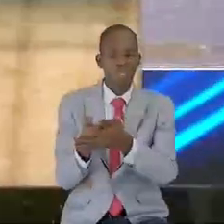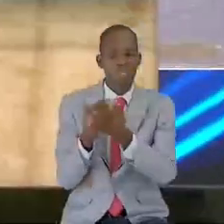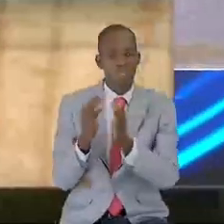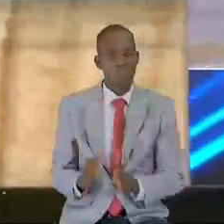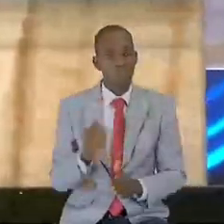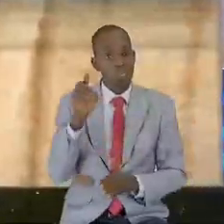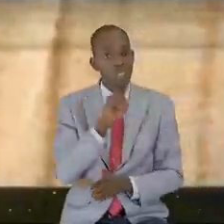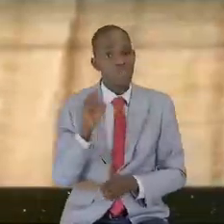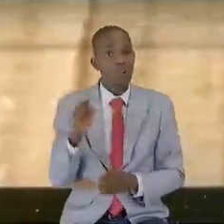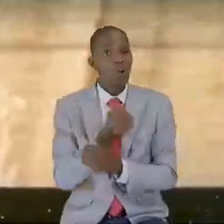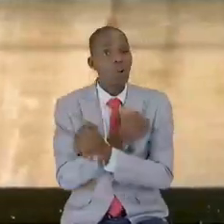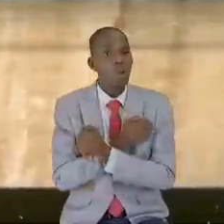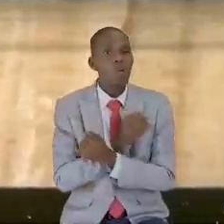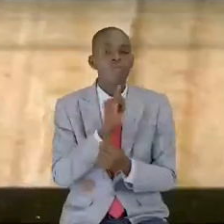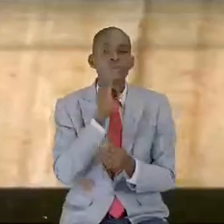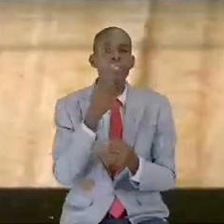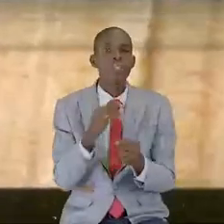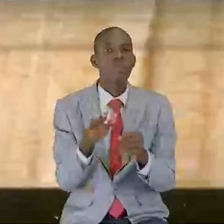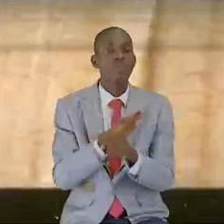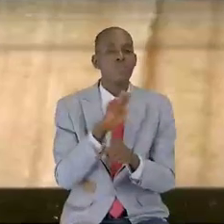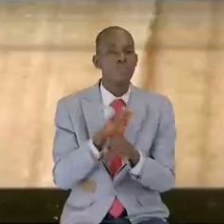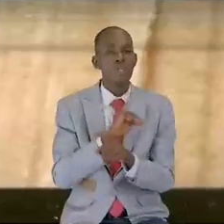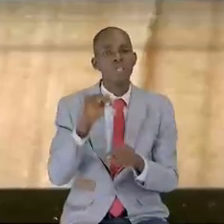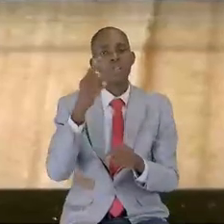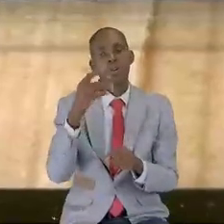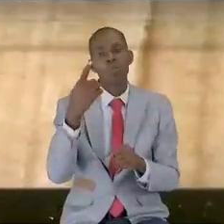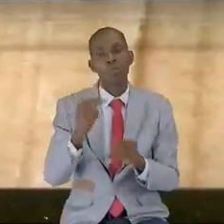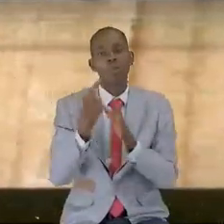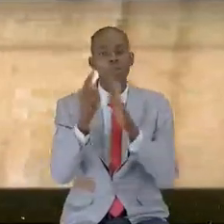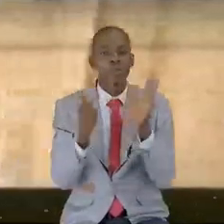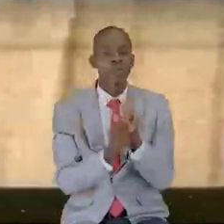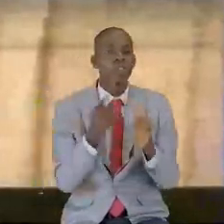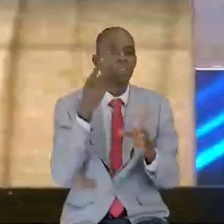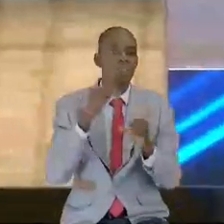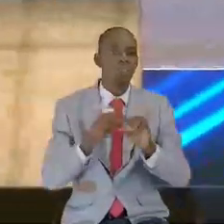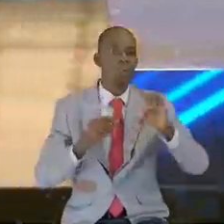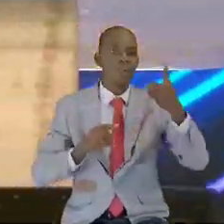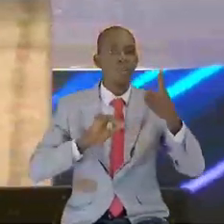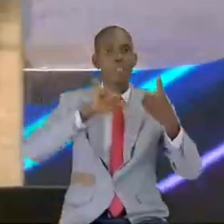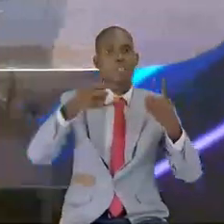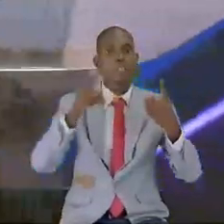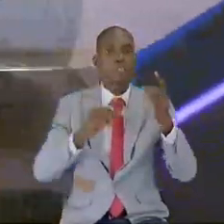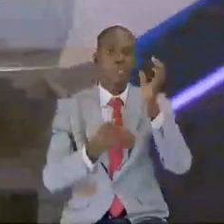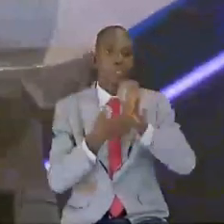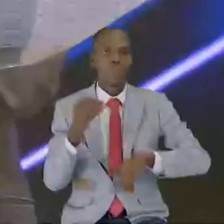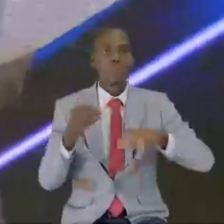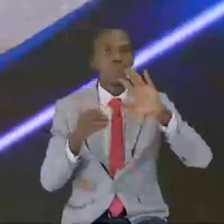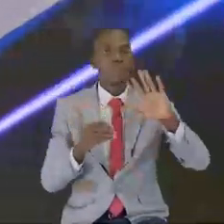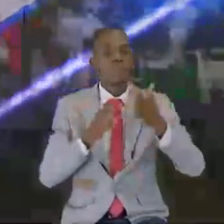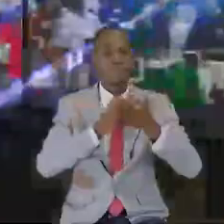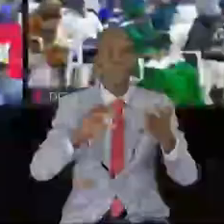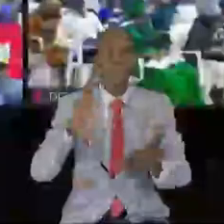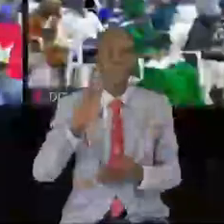L'amour est donc l'accomplissement de la loi. 1 Jean, 1 Jean chapitre 5, verset